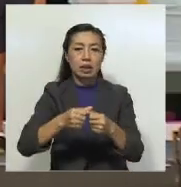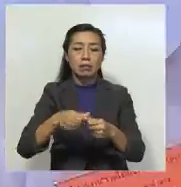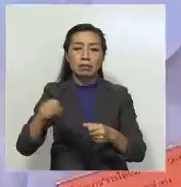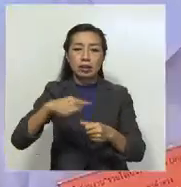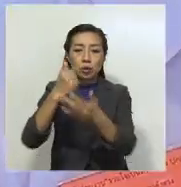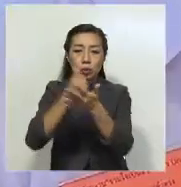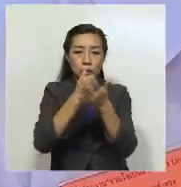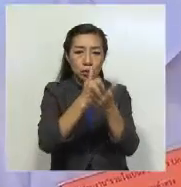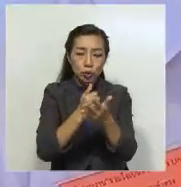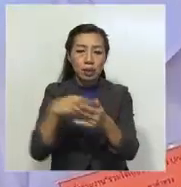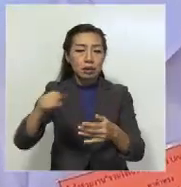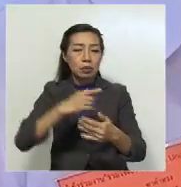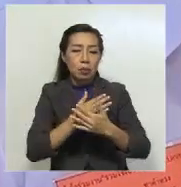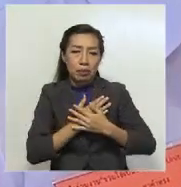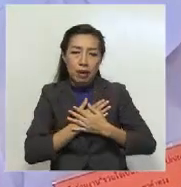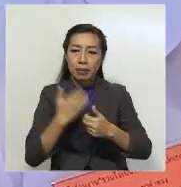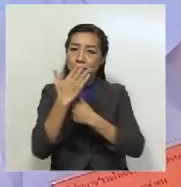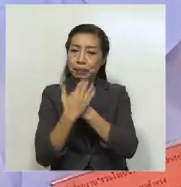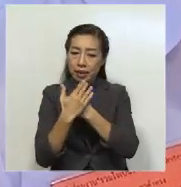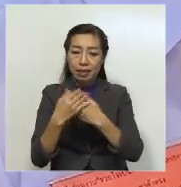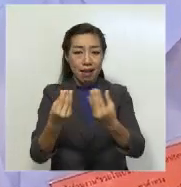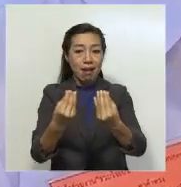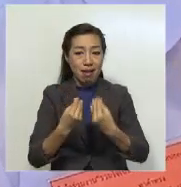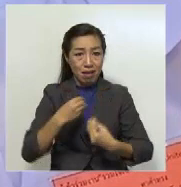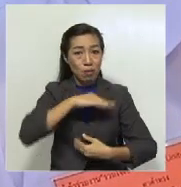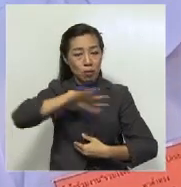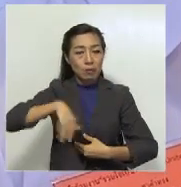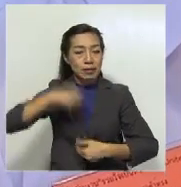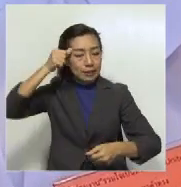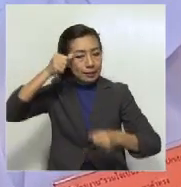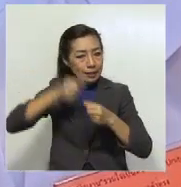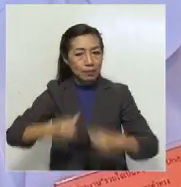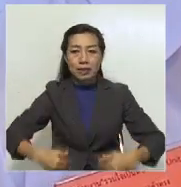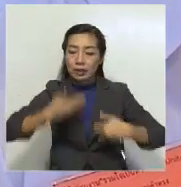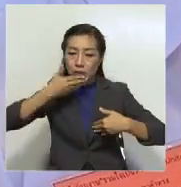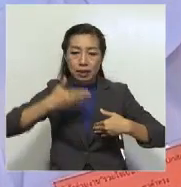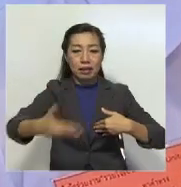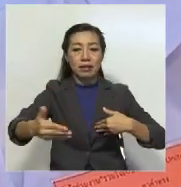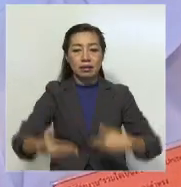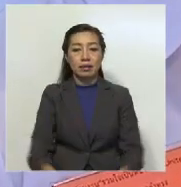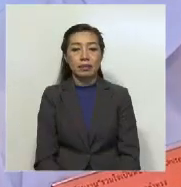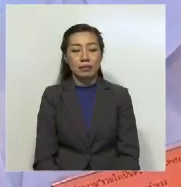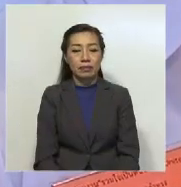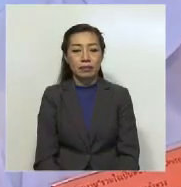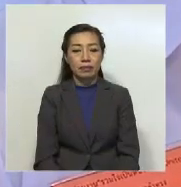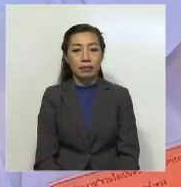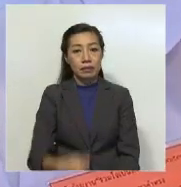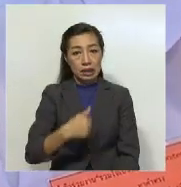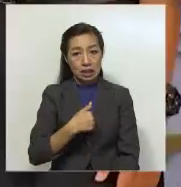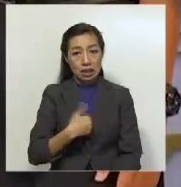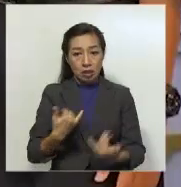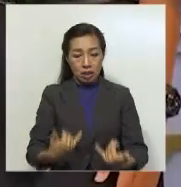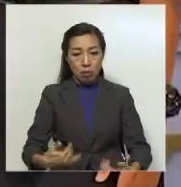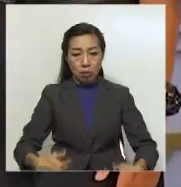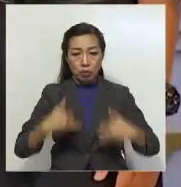จนความรักความเมตตาที่พวกท่านมีให้กับพวกผมไปตลอดชีวิตเช่นกันการที่พวกผมสามารถมี